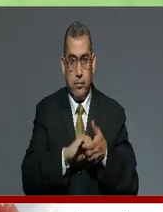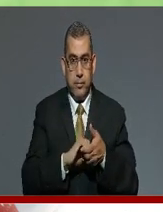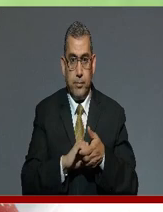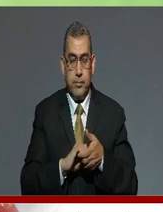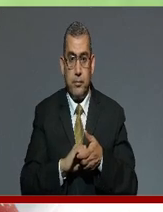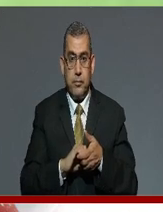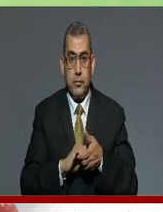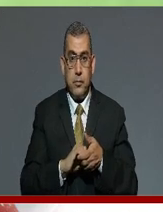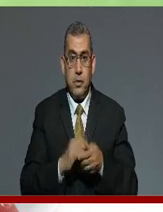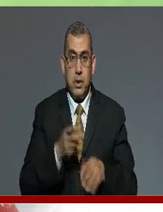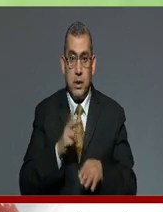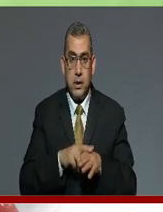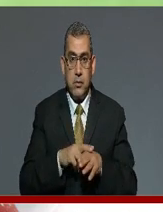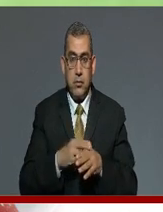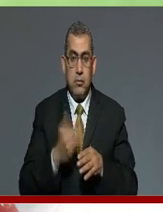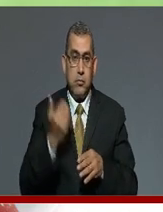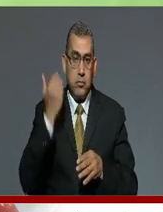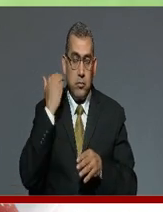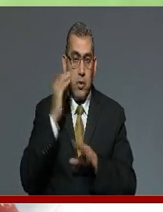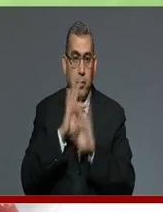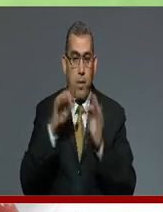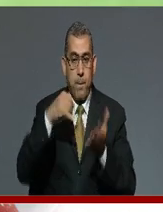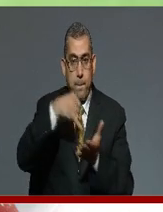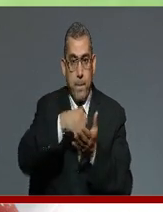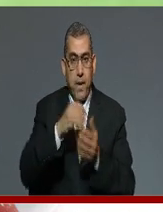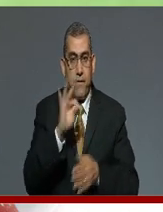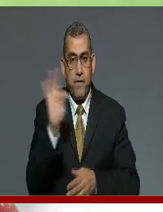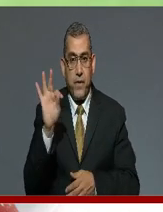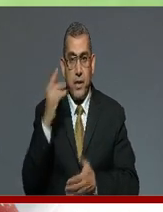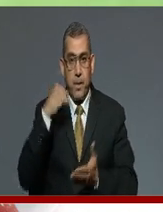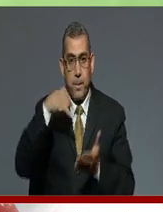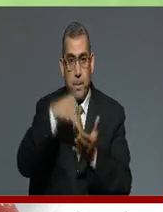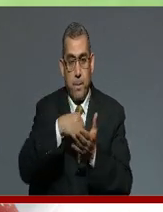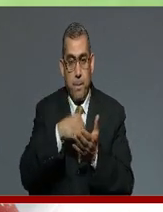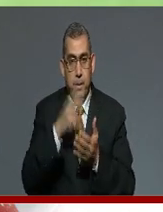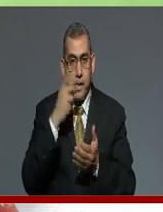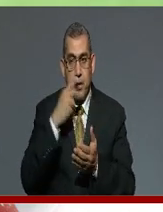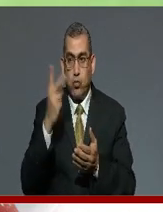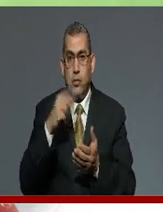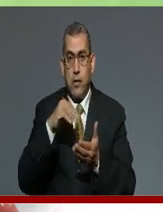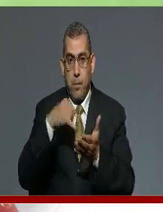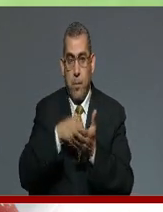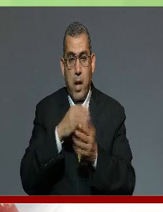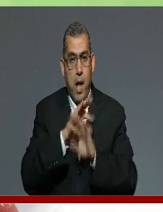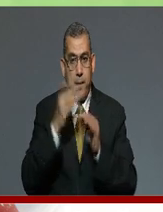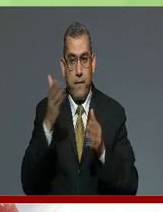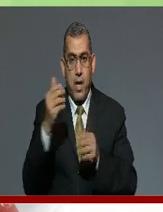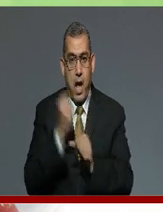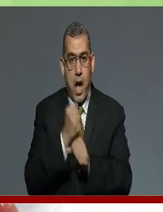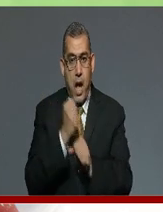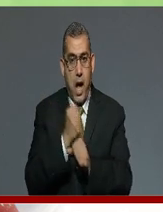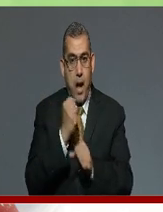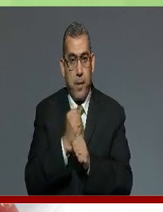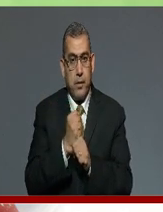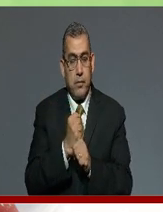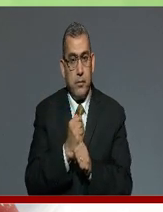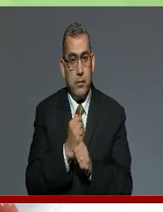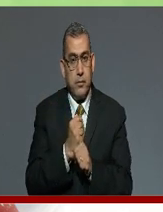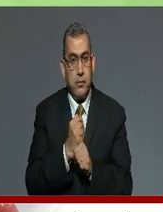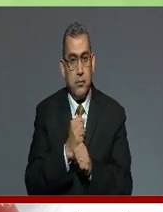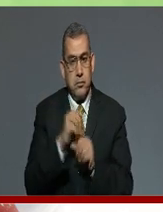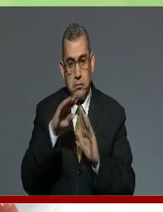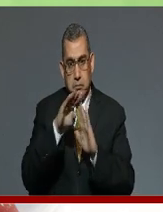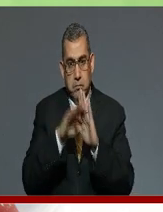لدينا المركز الفرنسي ولدينا المركز الانجليزي اذا هو يعمل على مستوى